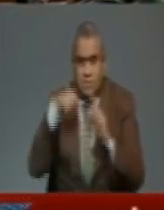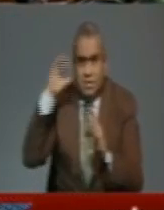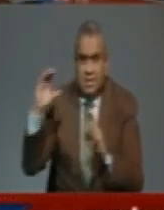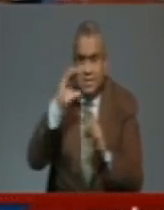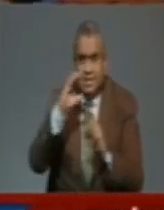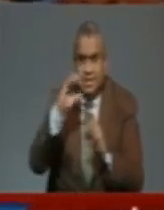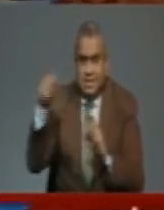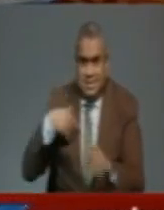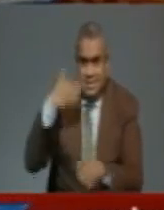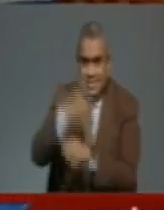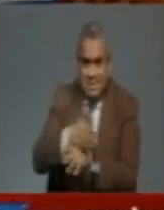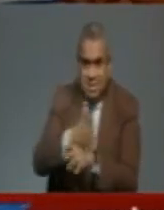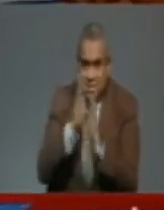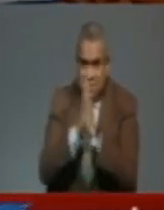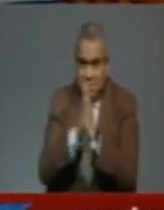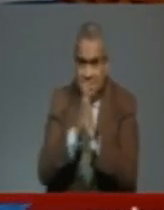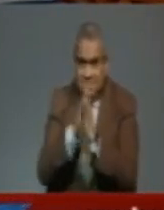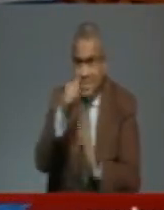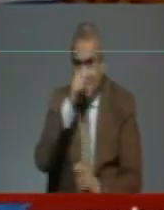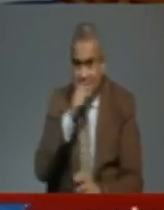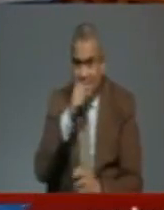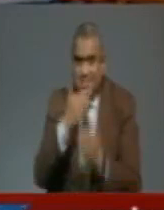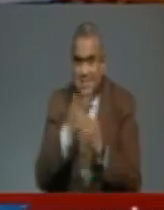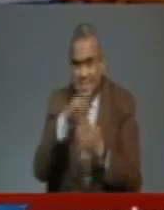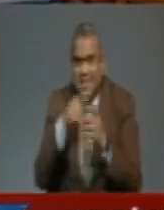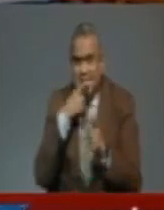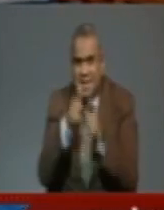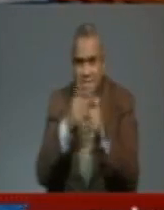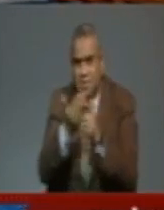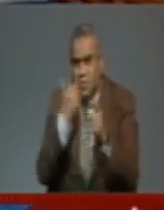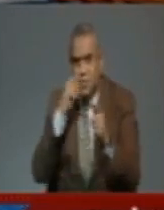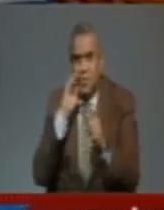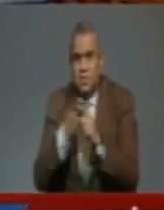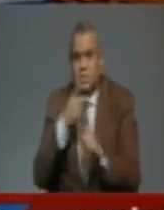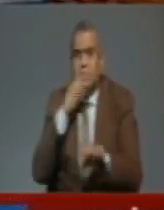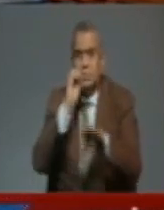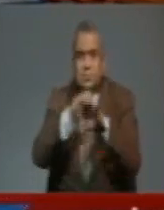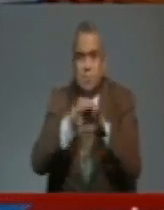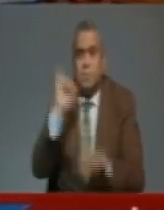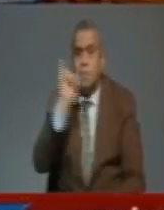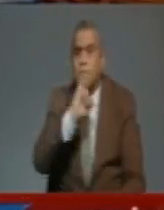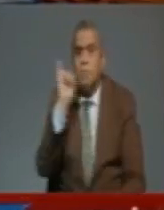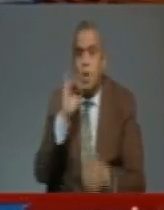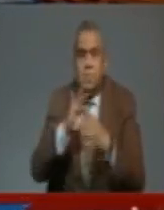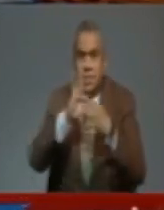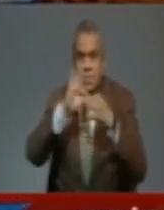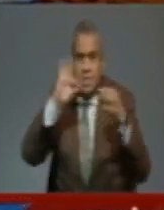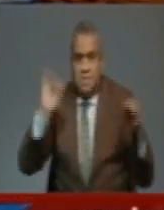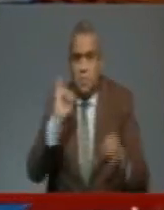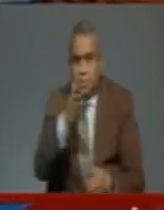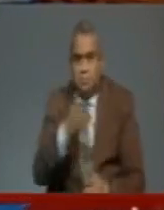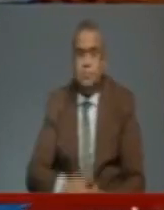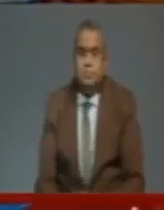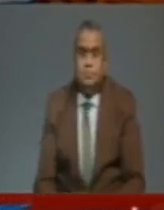يا فندم تحت امرك. ارجع تاني، ارجع تاني. انا عايز اقول لكم على حاجه مهمه هنا جدا. الفريق